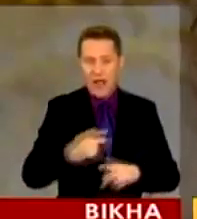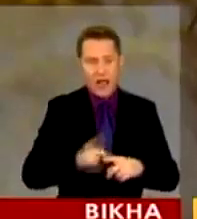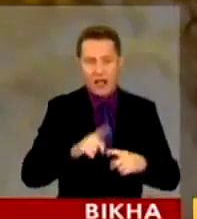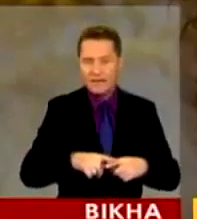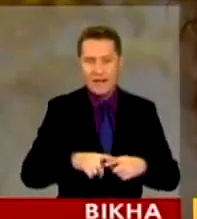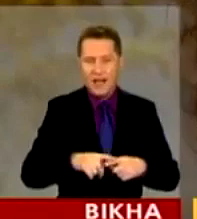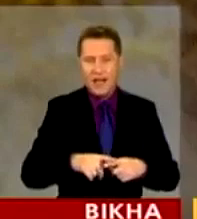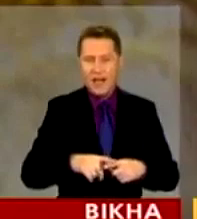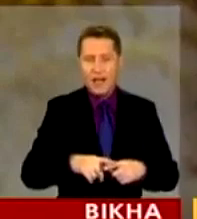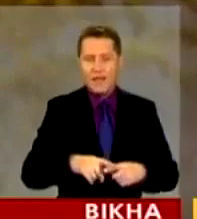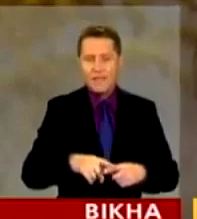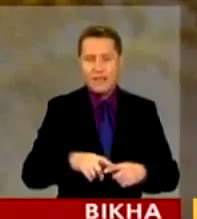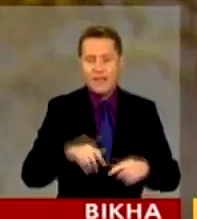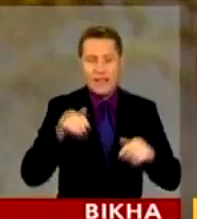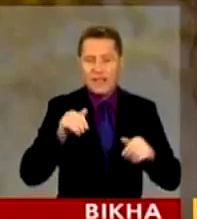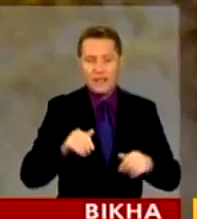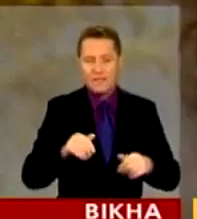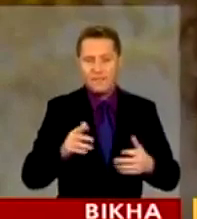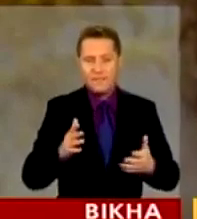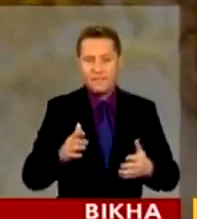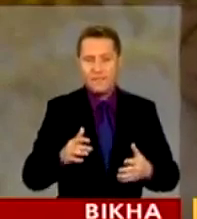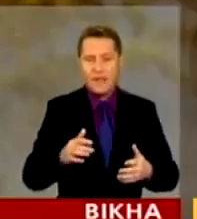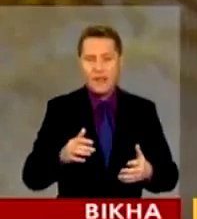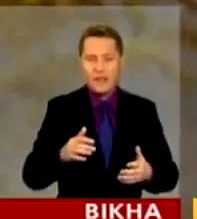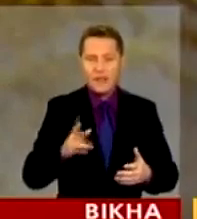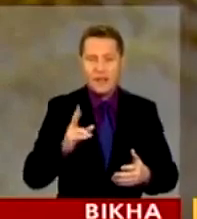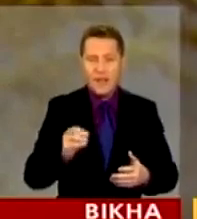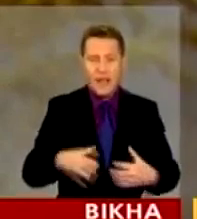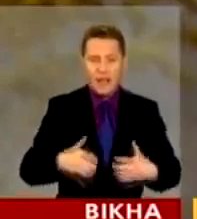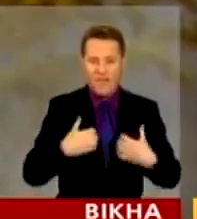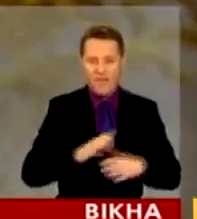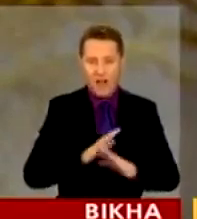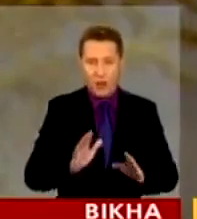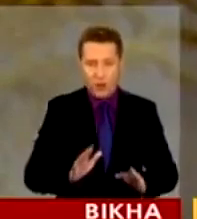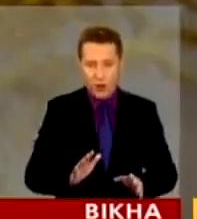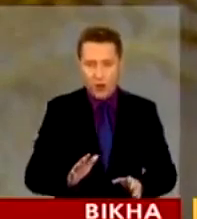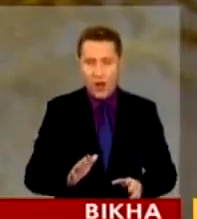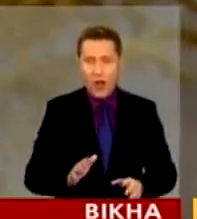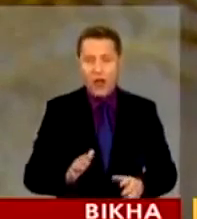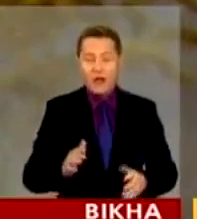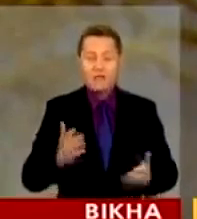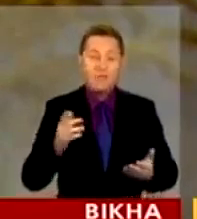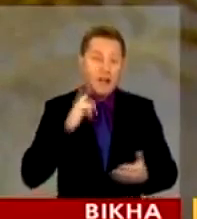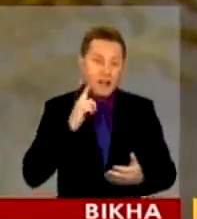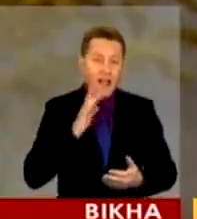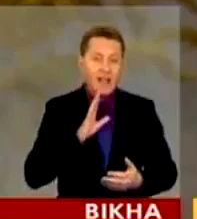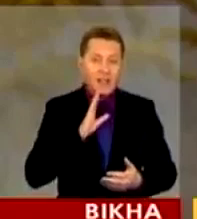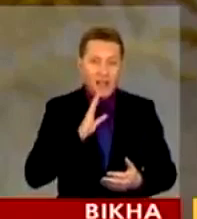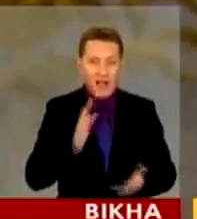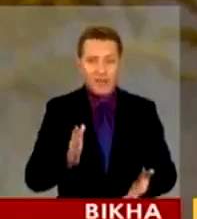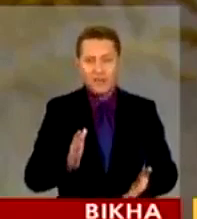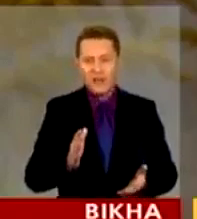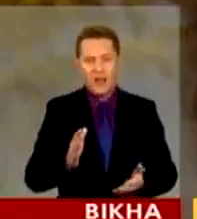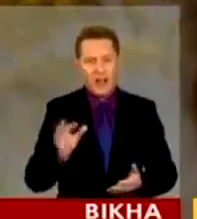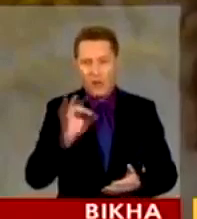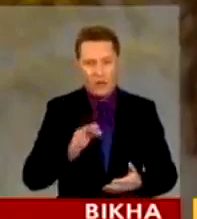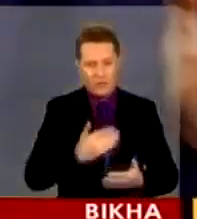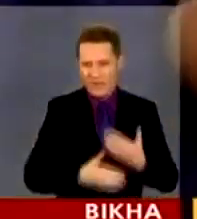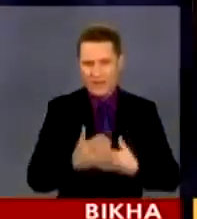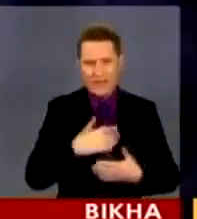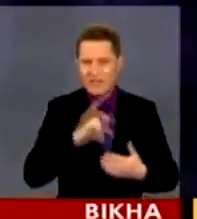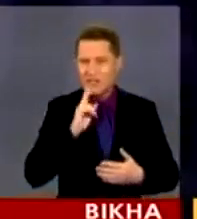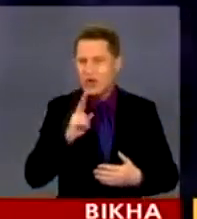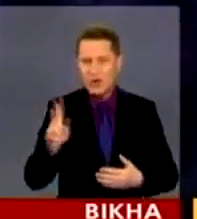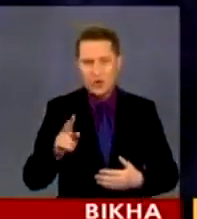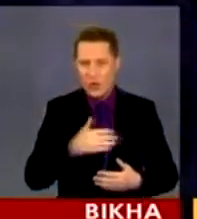молода дівчинка. Тому, ну, якої молодої дівчинки хочеться, щоб... там говорили о том, что там где-то какая-то болячка у нее там. Это